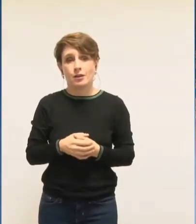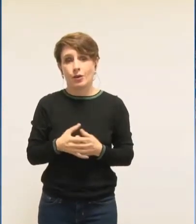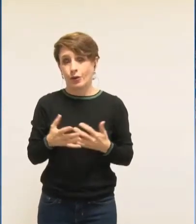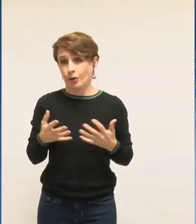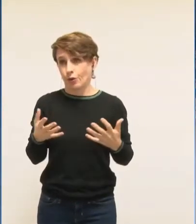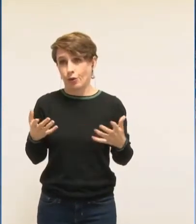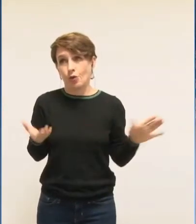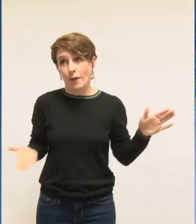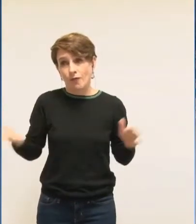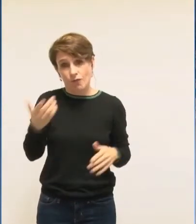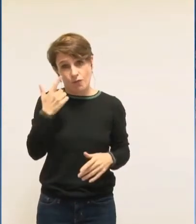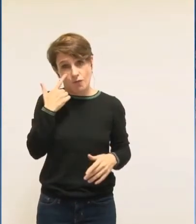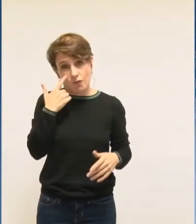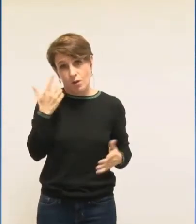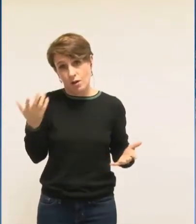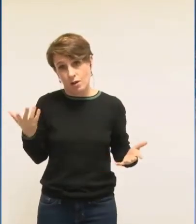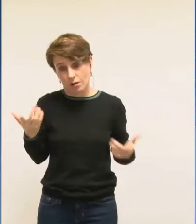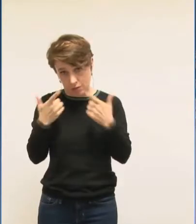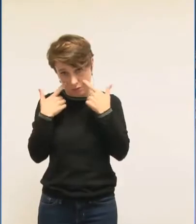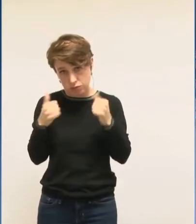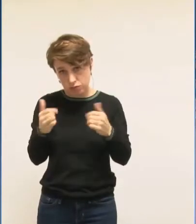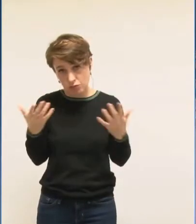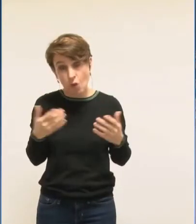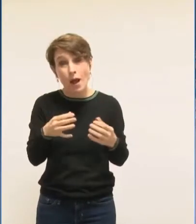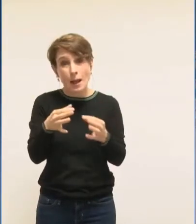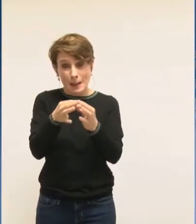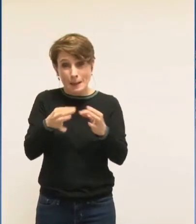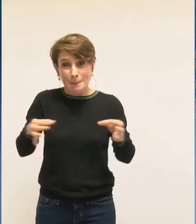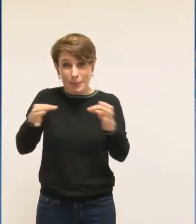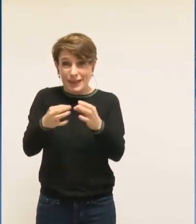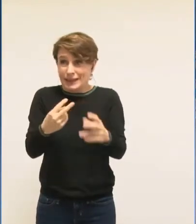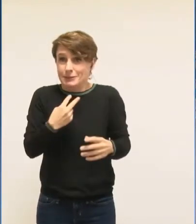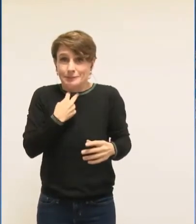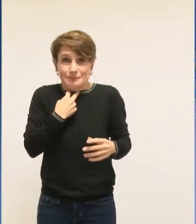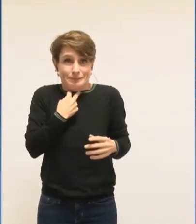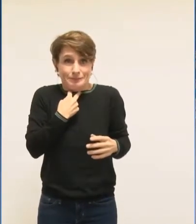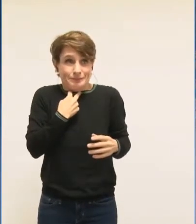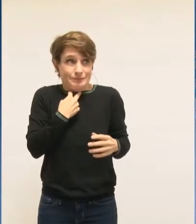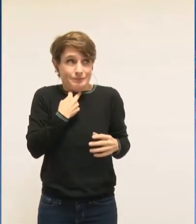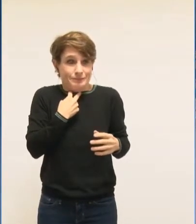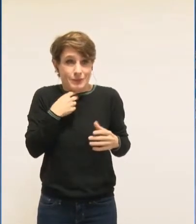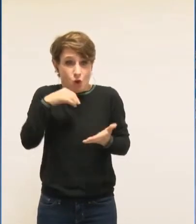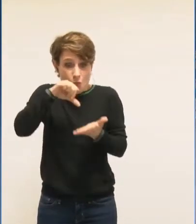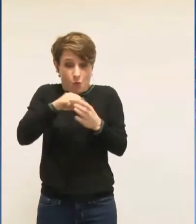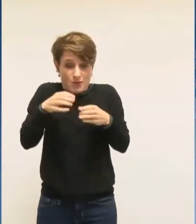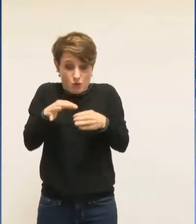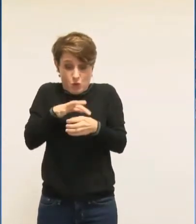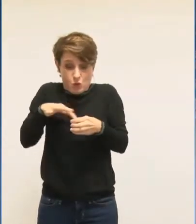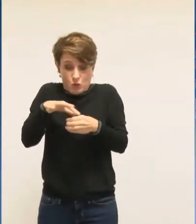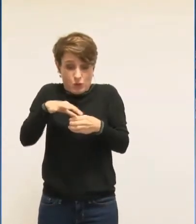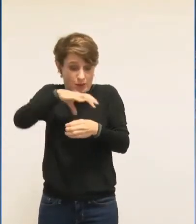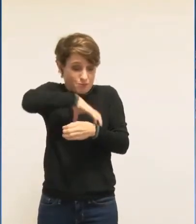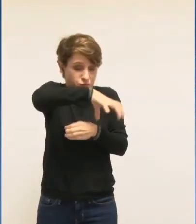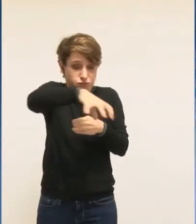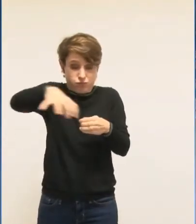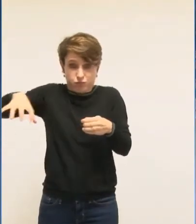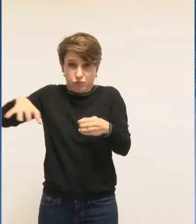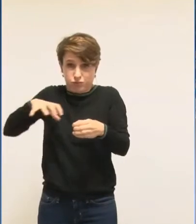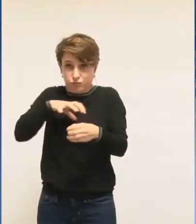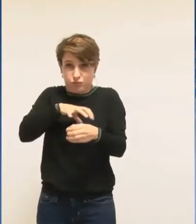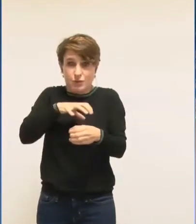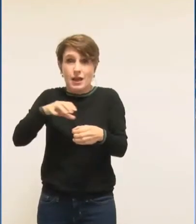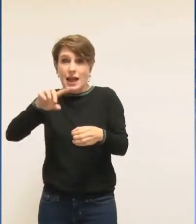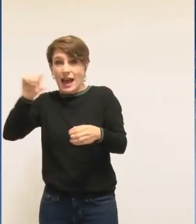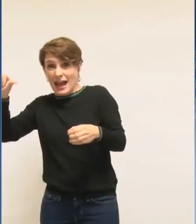vous avez compris que ce pays est totalement enclavé, qu'il subit le blocus turco-azéri, qu'il dépend